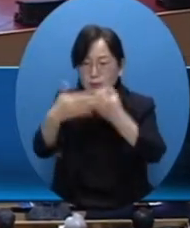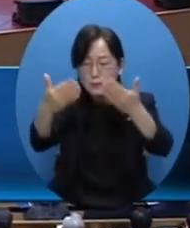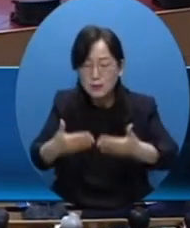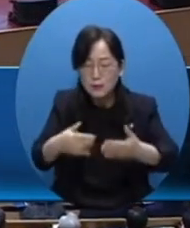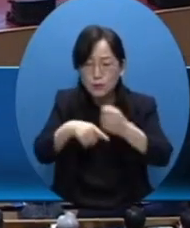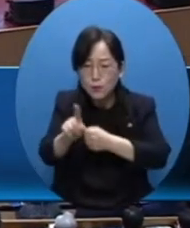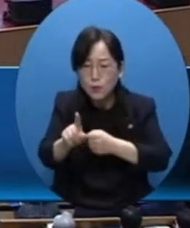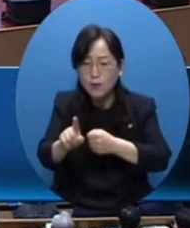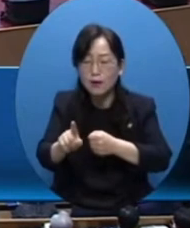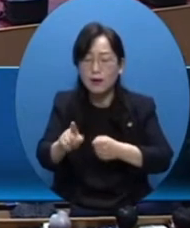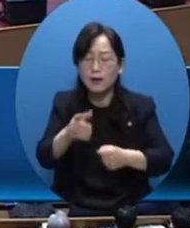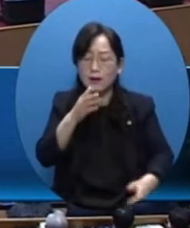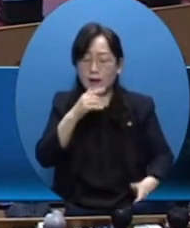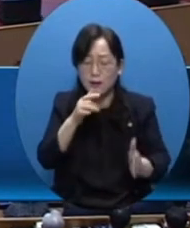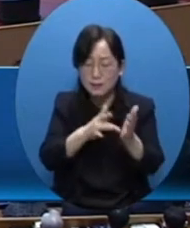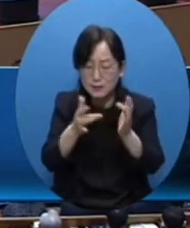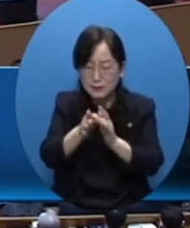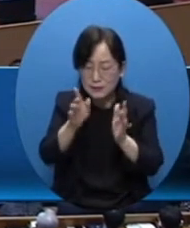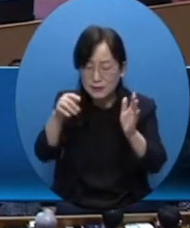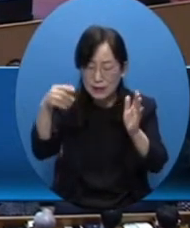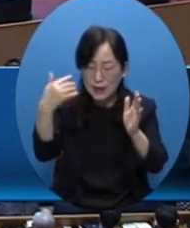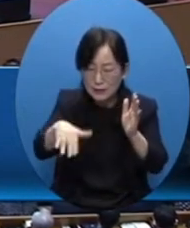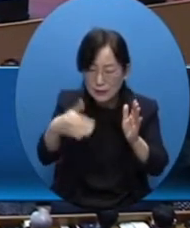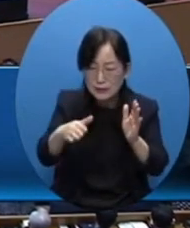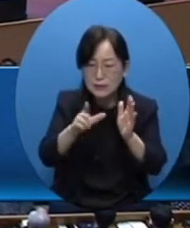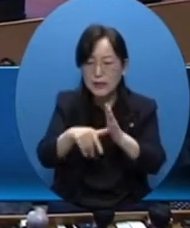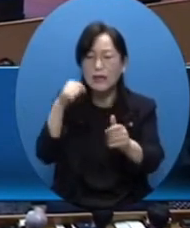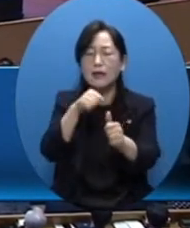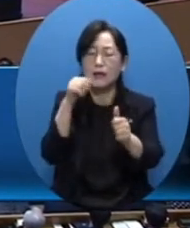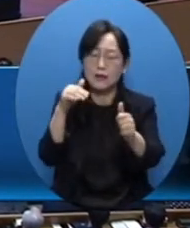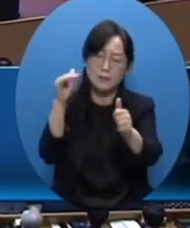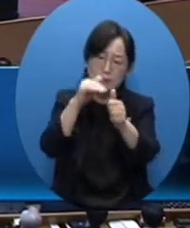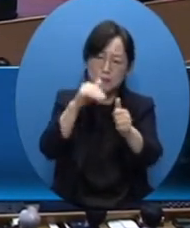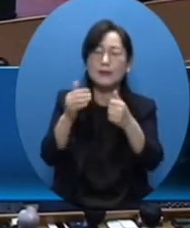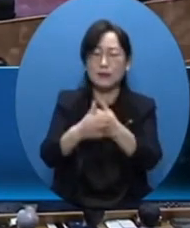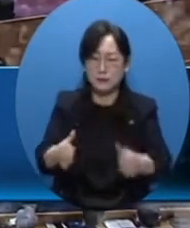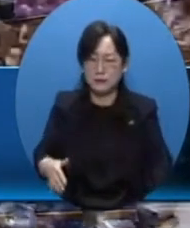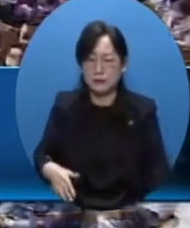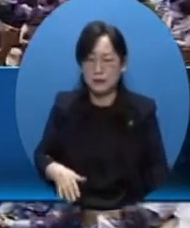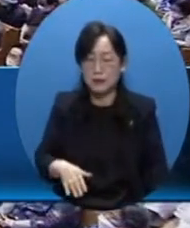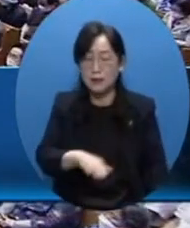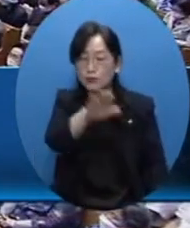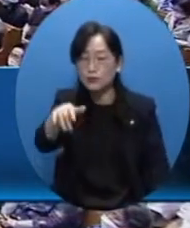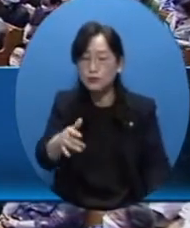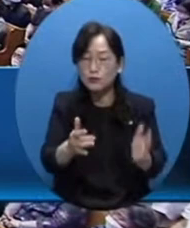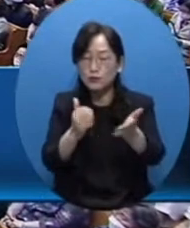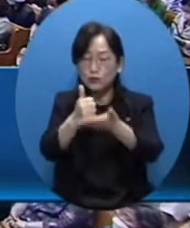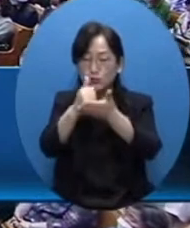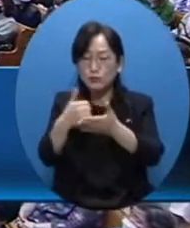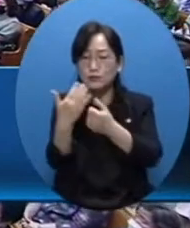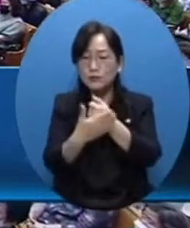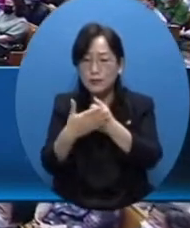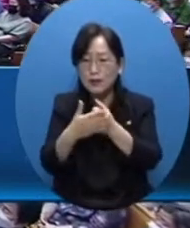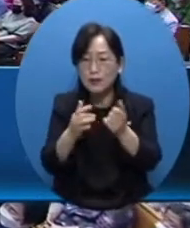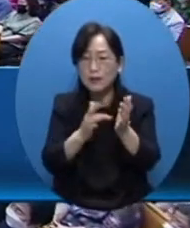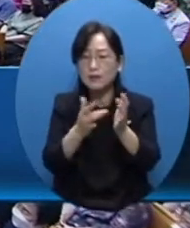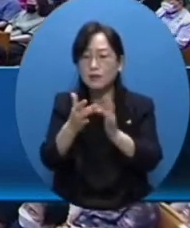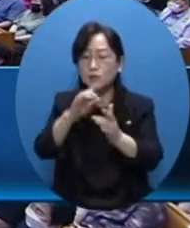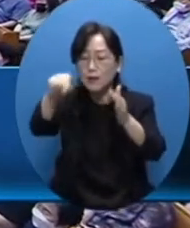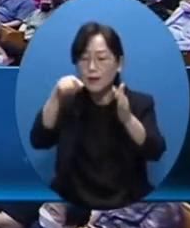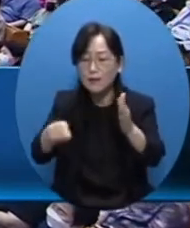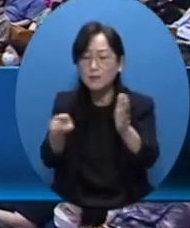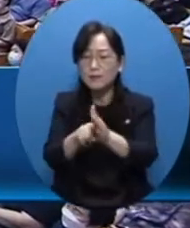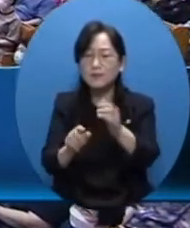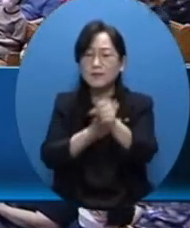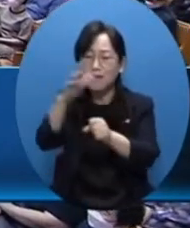아니할 때에 알지 못하고 행 하였음이라 우리 주에 그 내가 그리스도 예수 안에서 있는 예수 안에 있는 믿음과 사랑과 함께